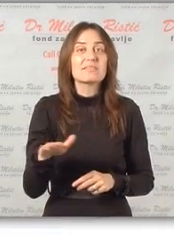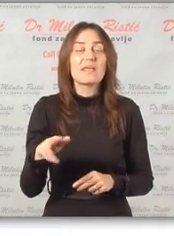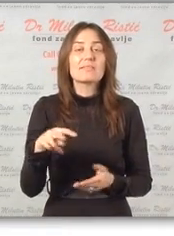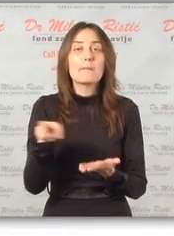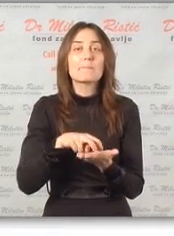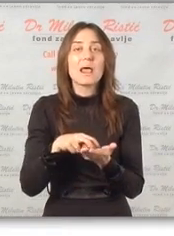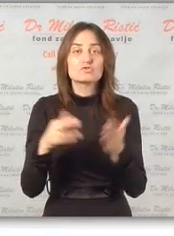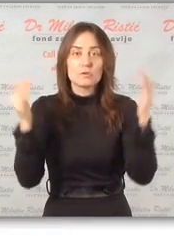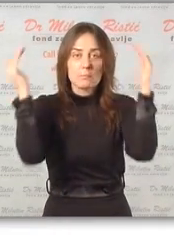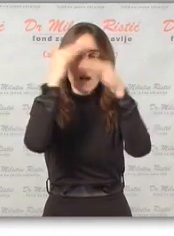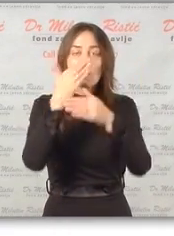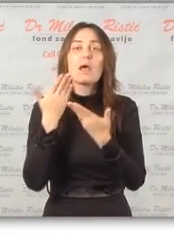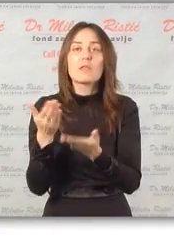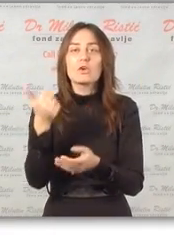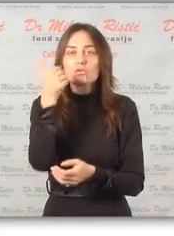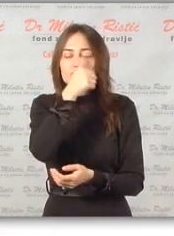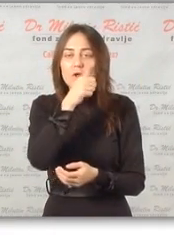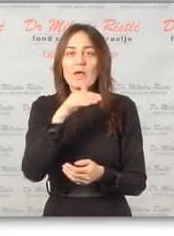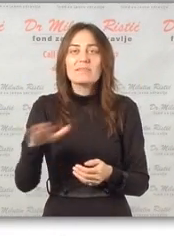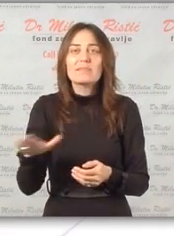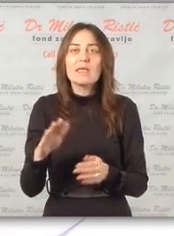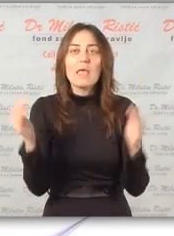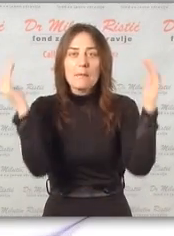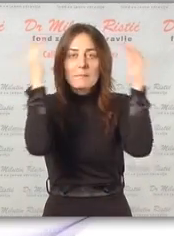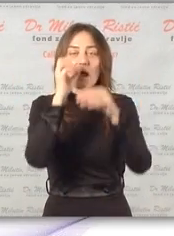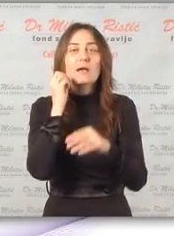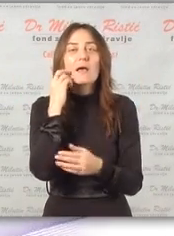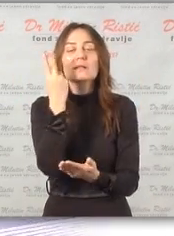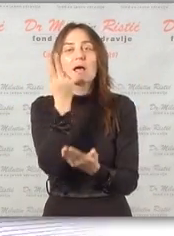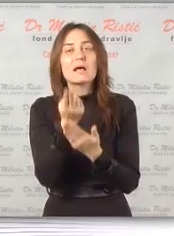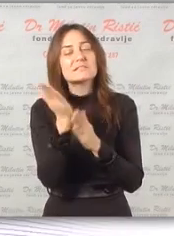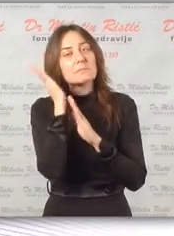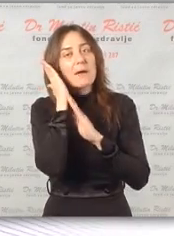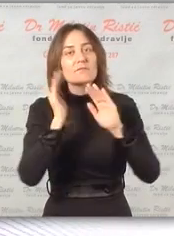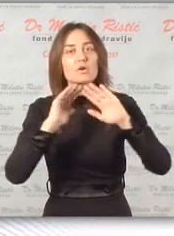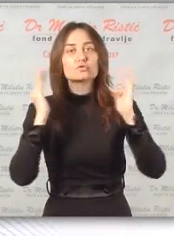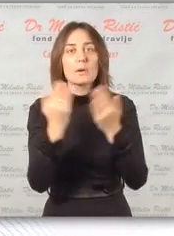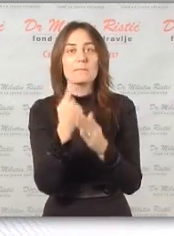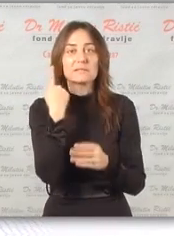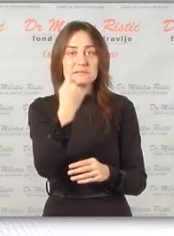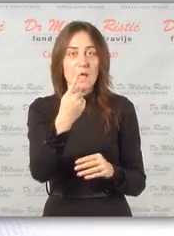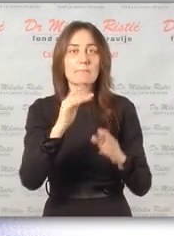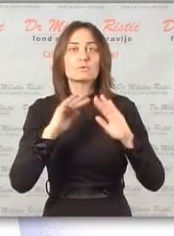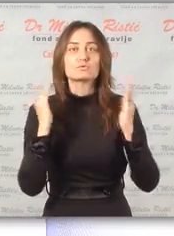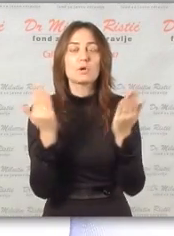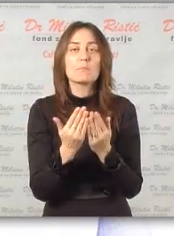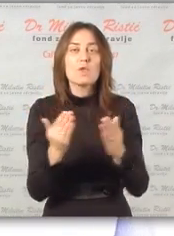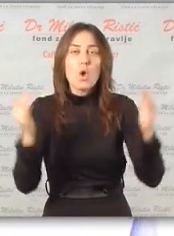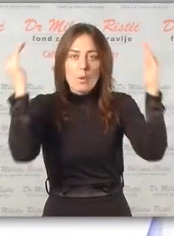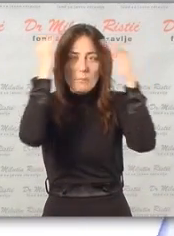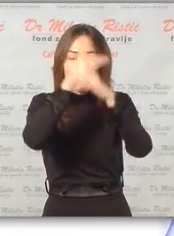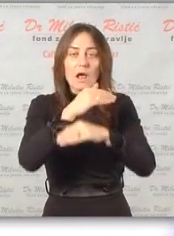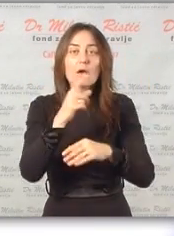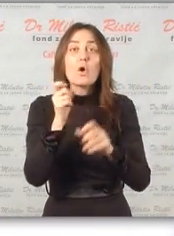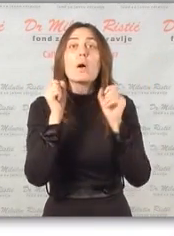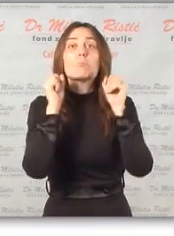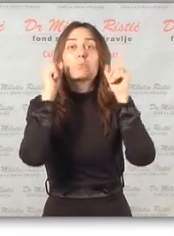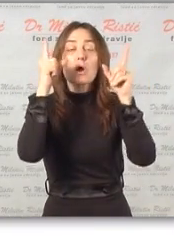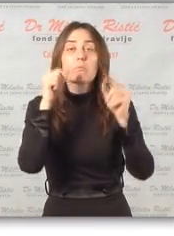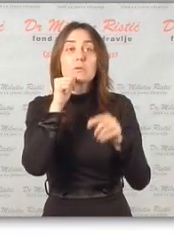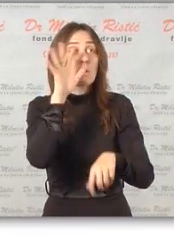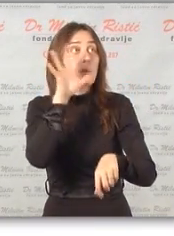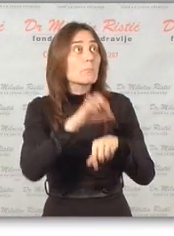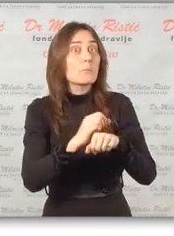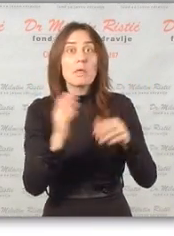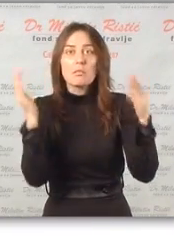Kako znamo da se dete plaši mraka? Tako što dete u mraku, kada spava u svojoj sobi, znači kada je samo u sobi,